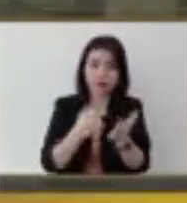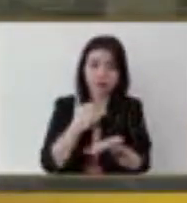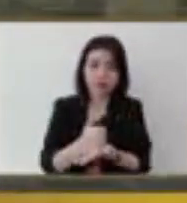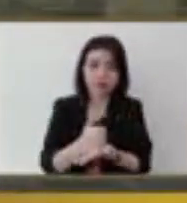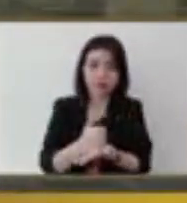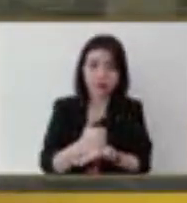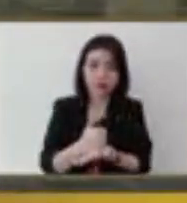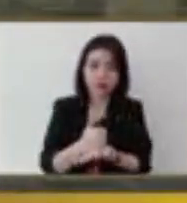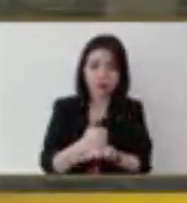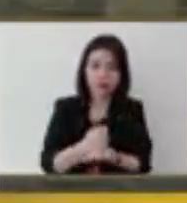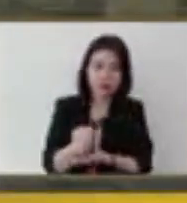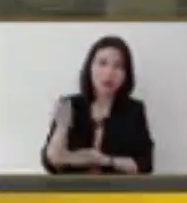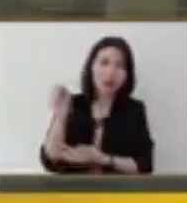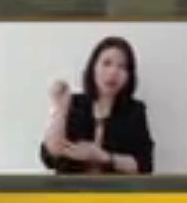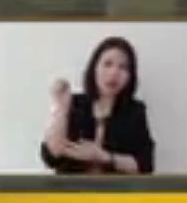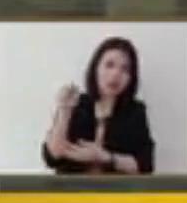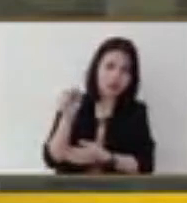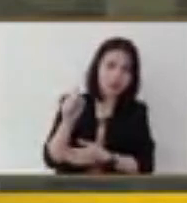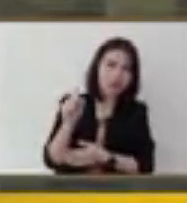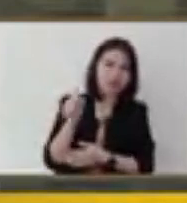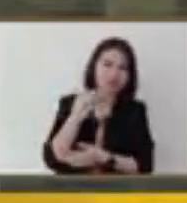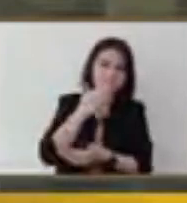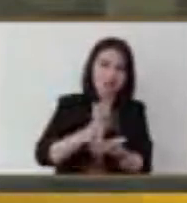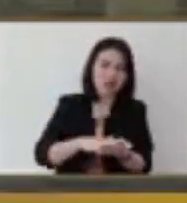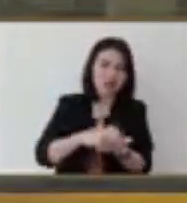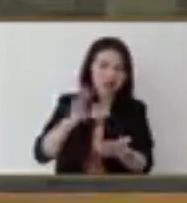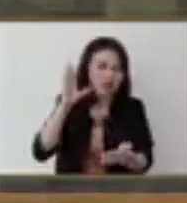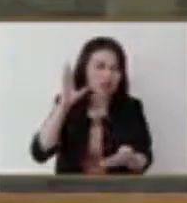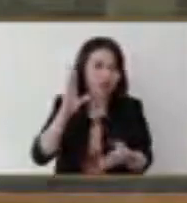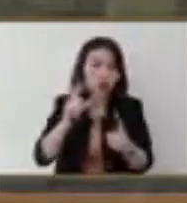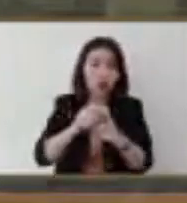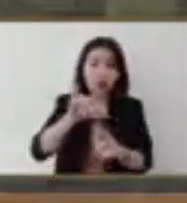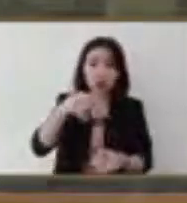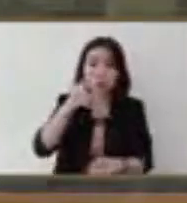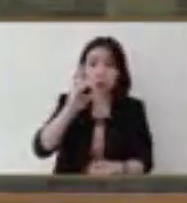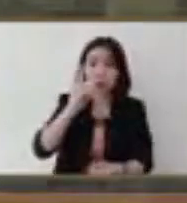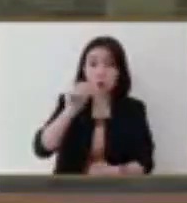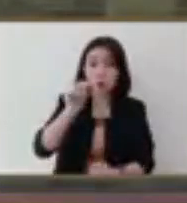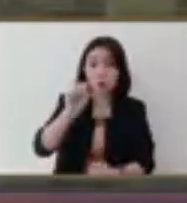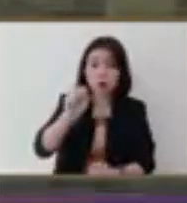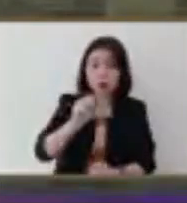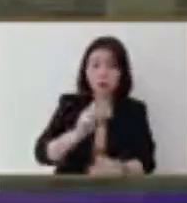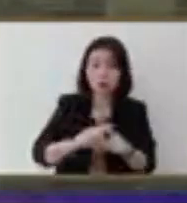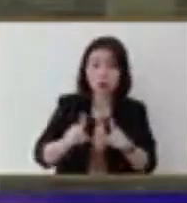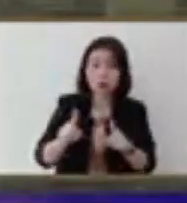Masama lang pakinggan yung salitang Judas eh. Pero mga kapatid, ang totoo niyan,